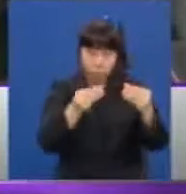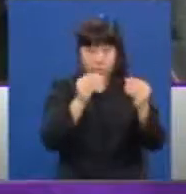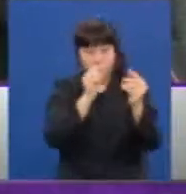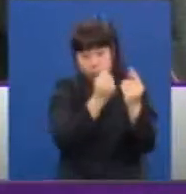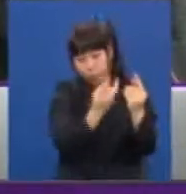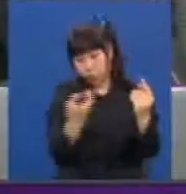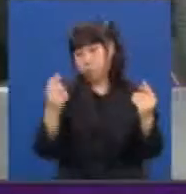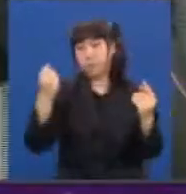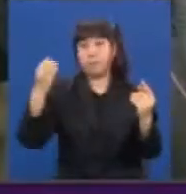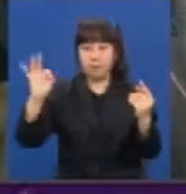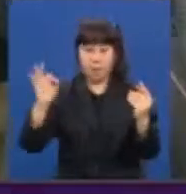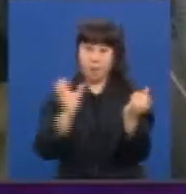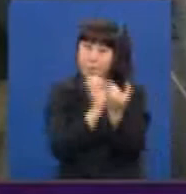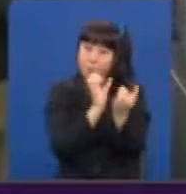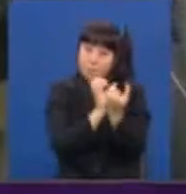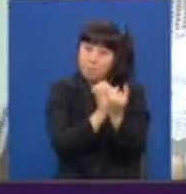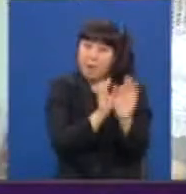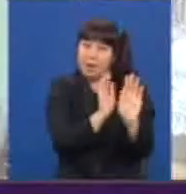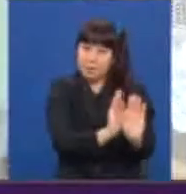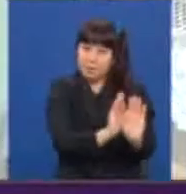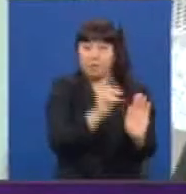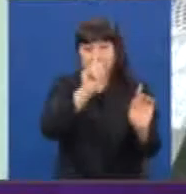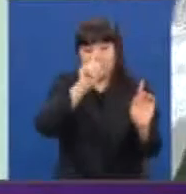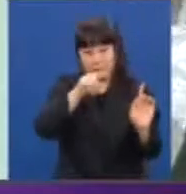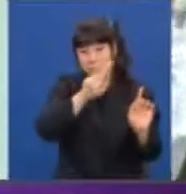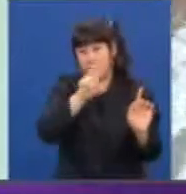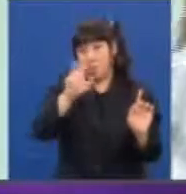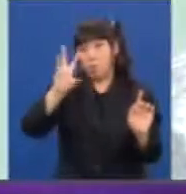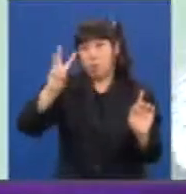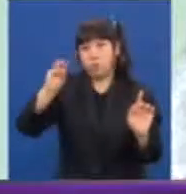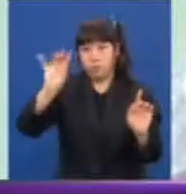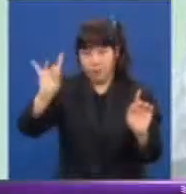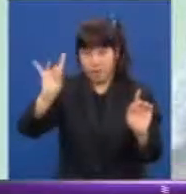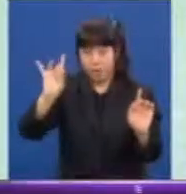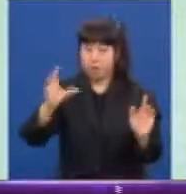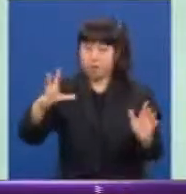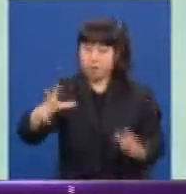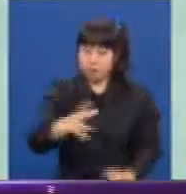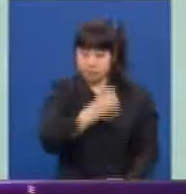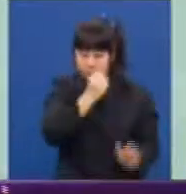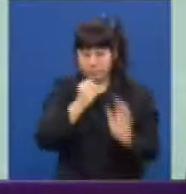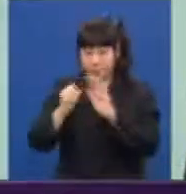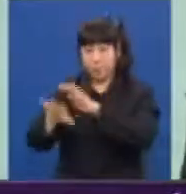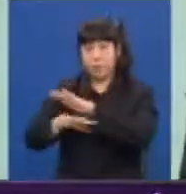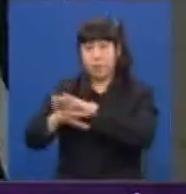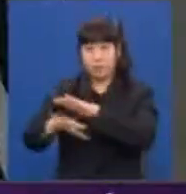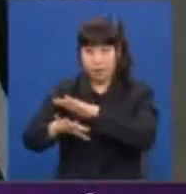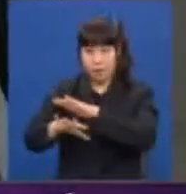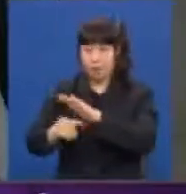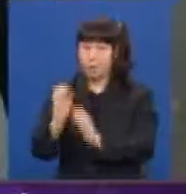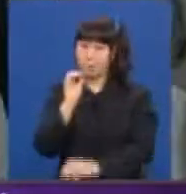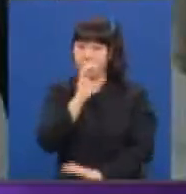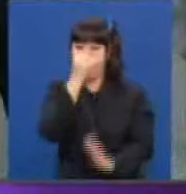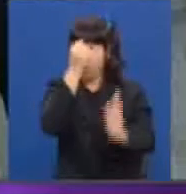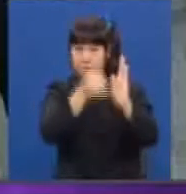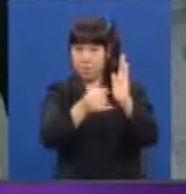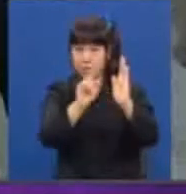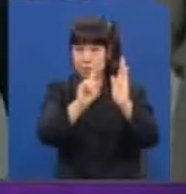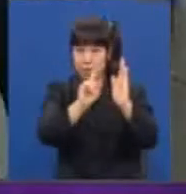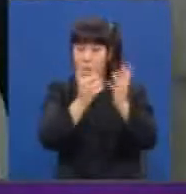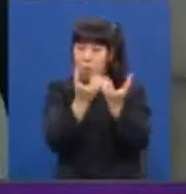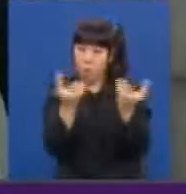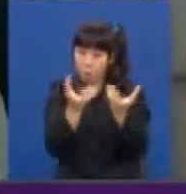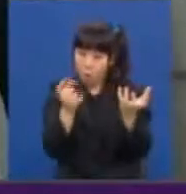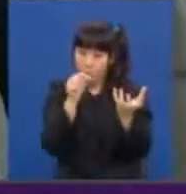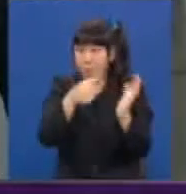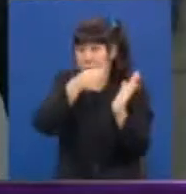ตู้ ภัยที่ยังไมได้ใช้งาน 1,268 กลองจนาทีจึงตรวจยดไ้เป็หลกฐาน ร้มแจ้งข้อกลาวหาผ่าข